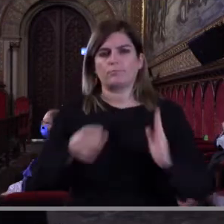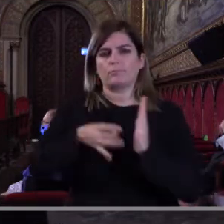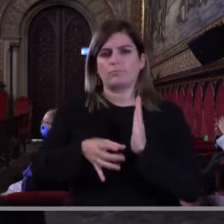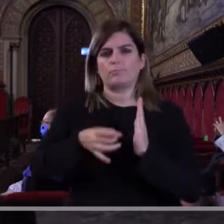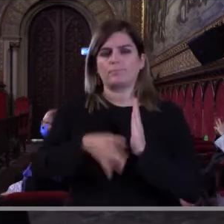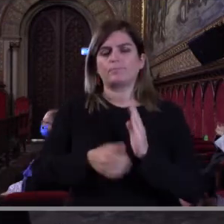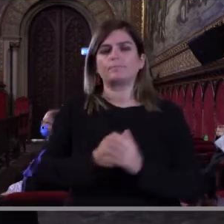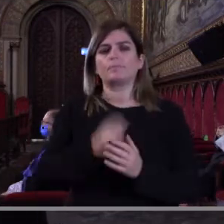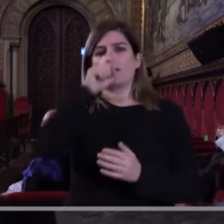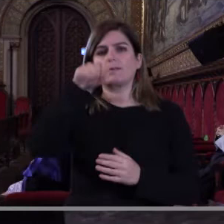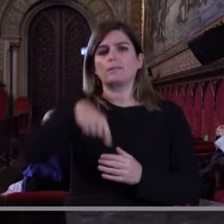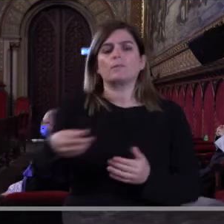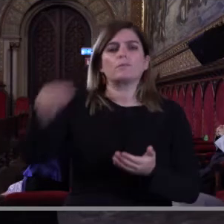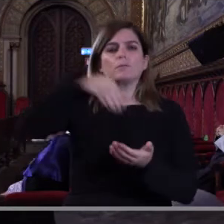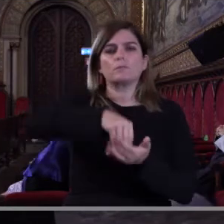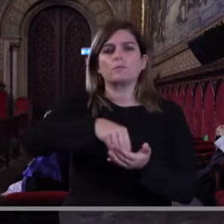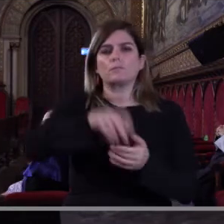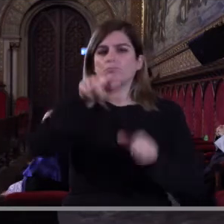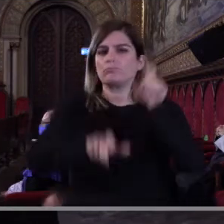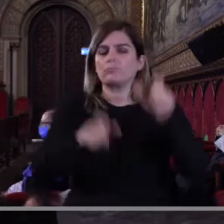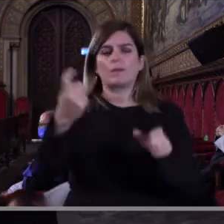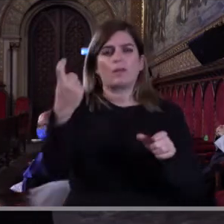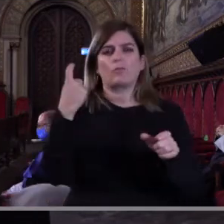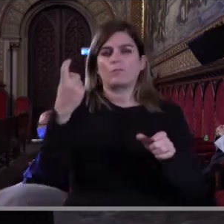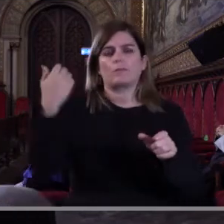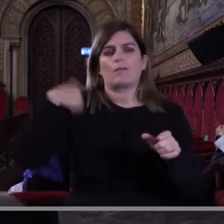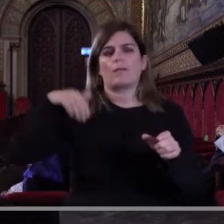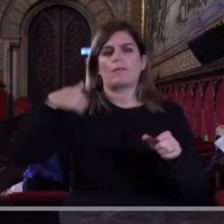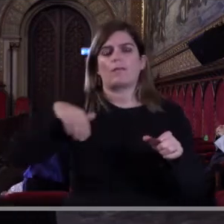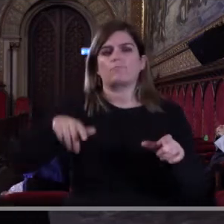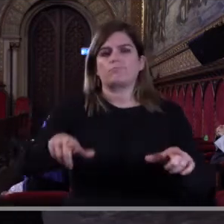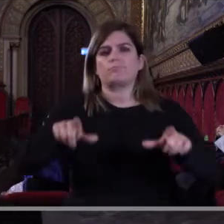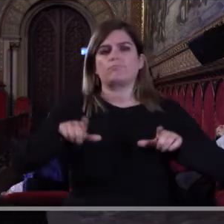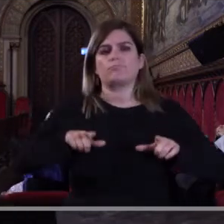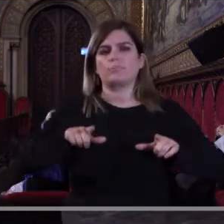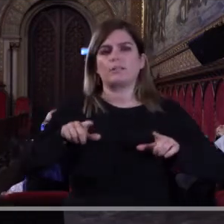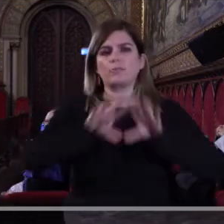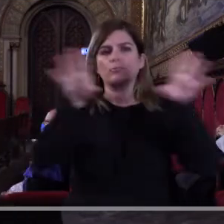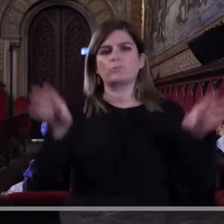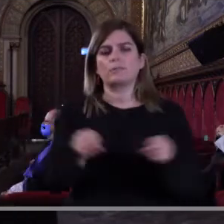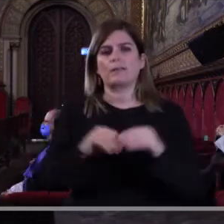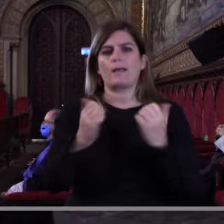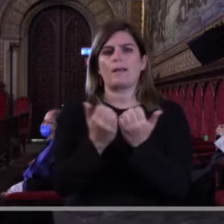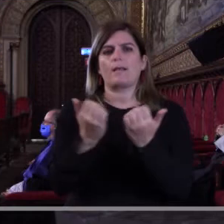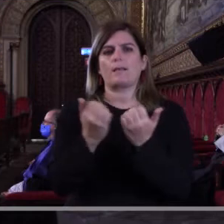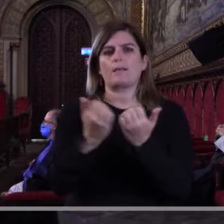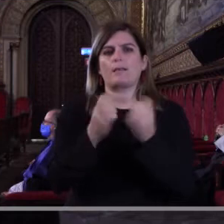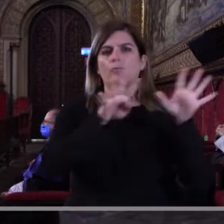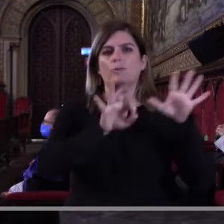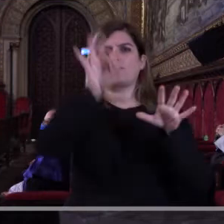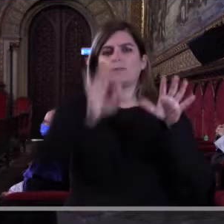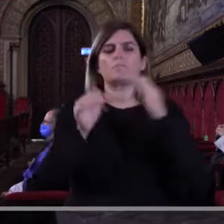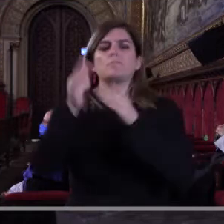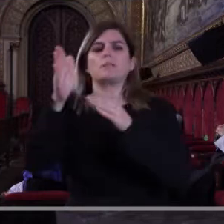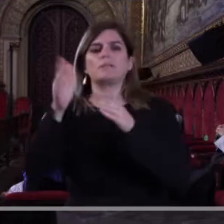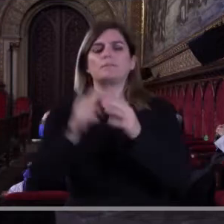Un any més, els nostres estudiants han assolit un rendiment acadèmic que supera el 90%.